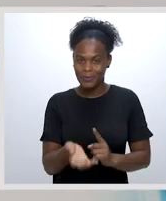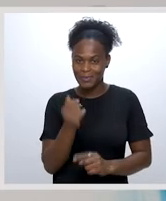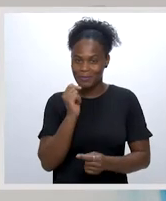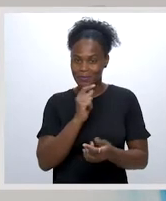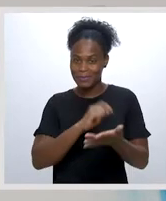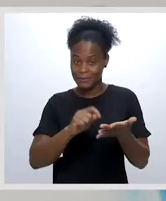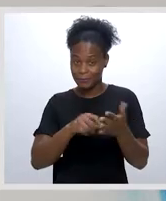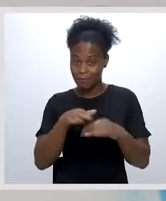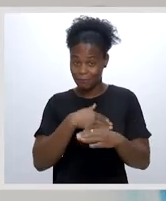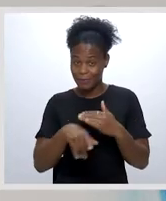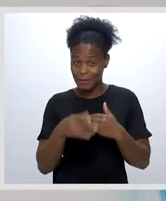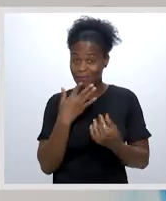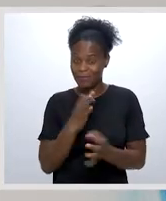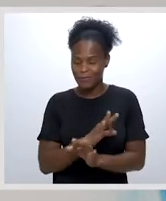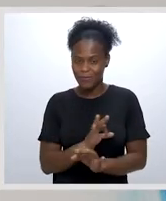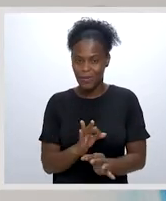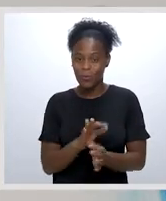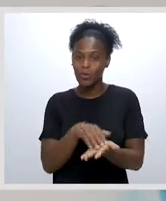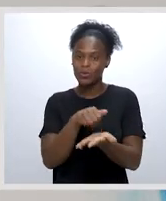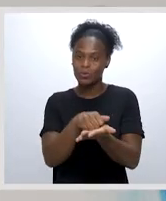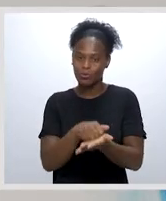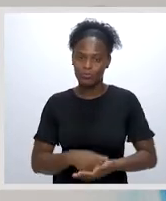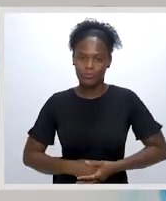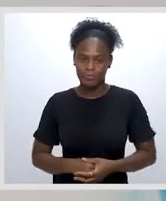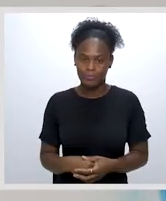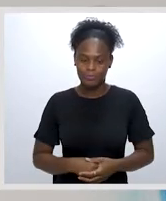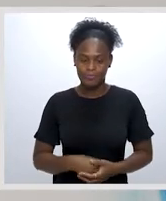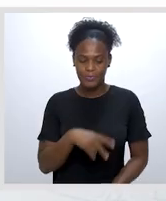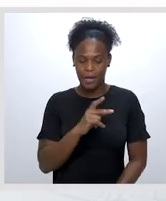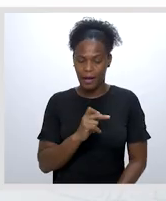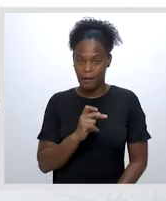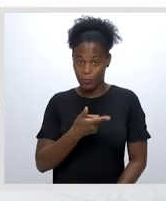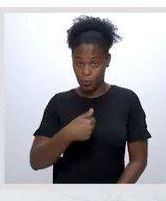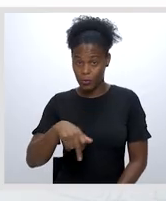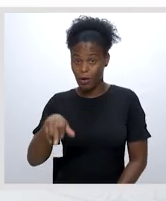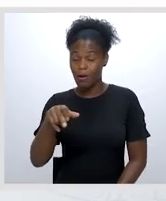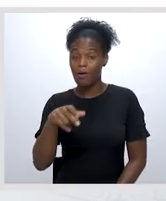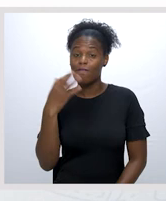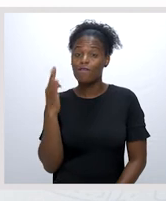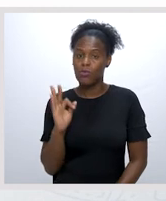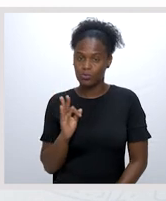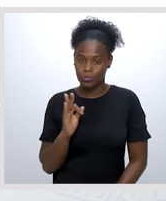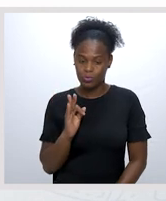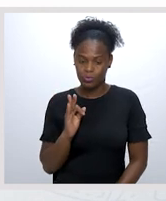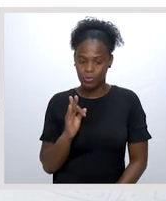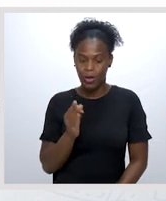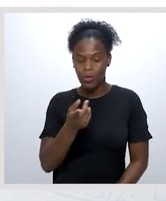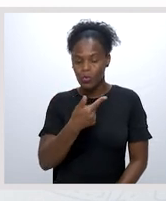Tu as réussi à faire cet exercice? Magnifique. Corrigeons. A. Nous allons en